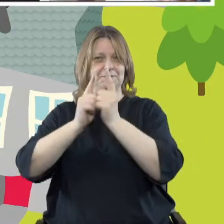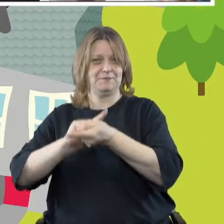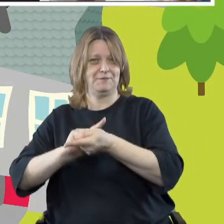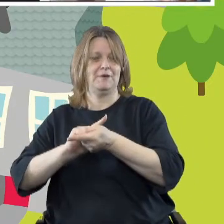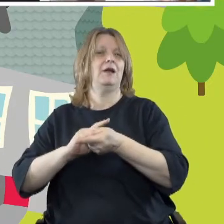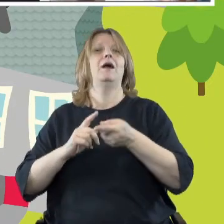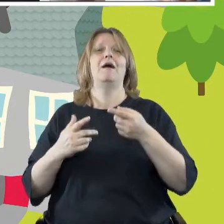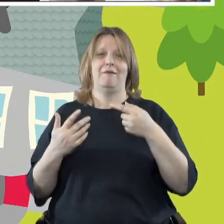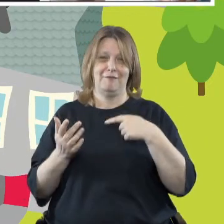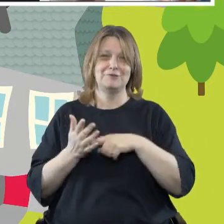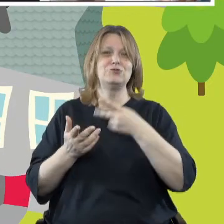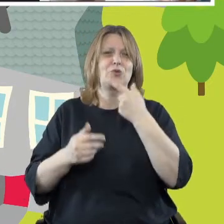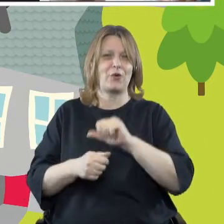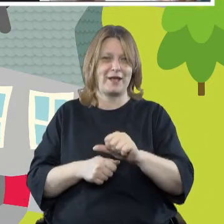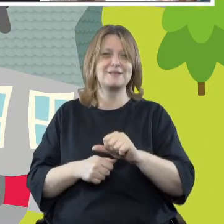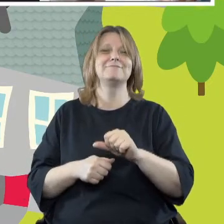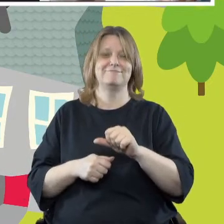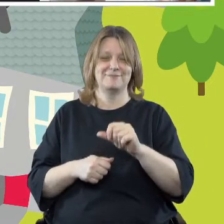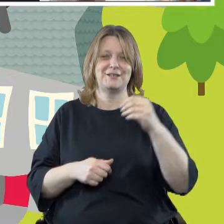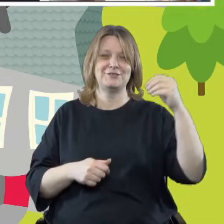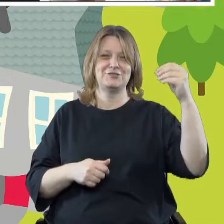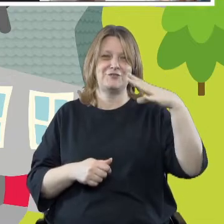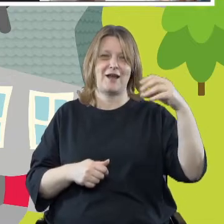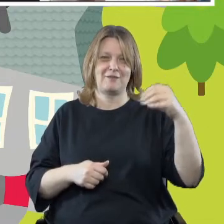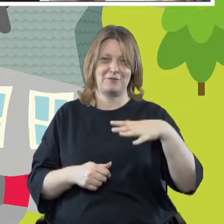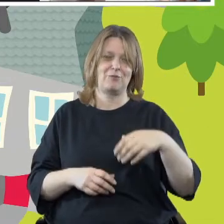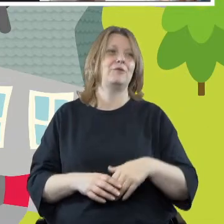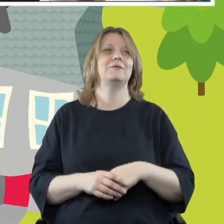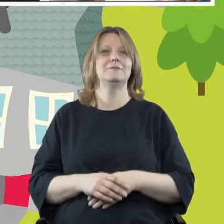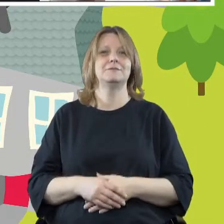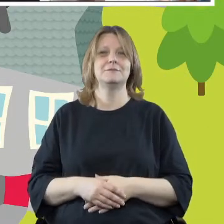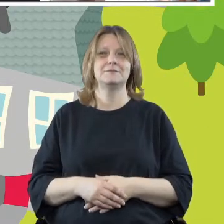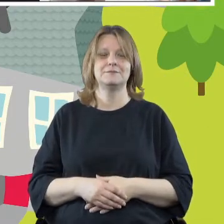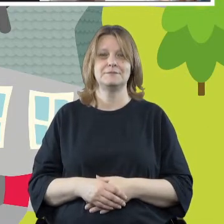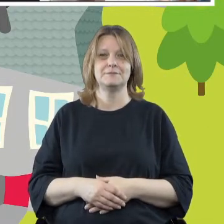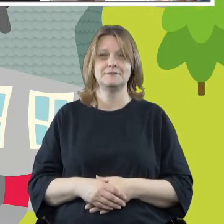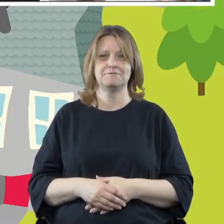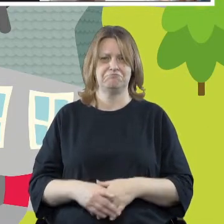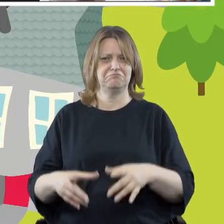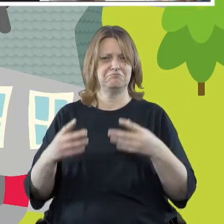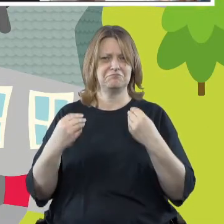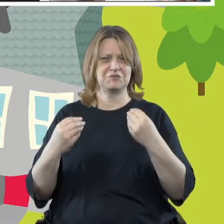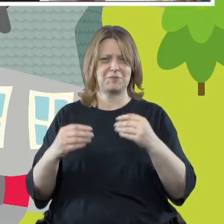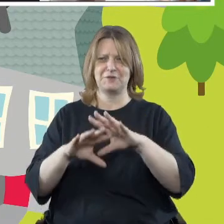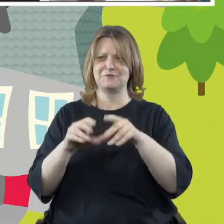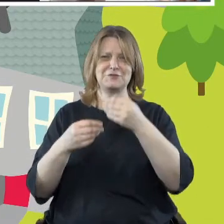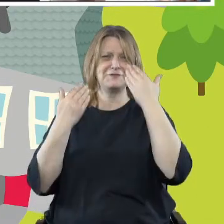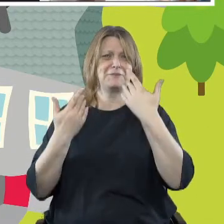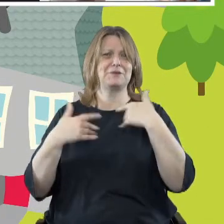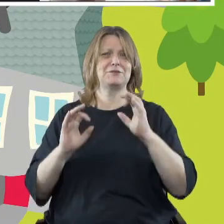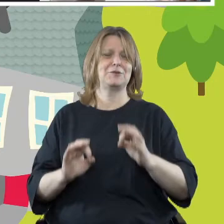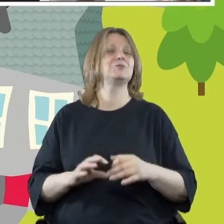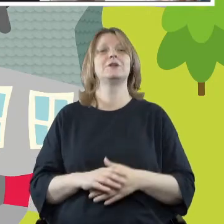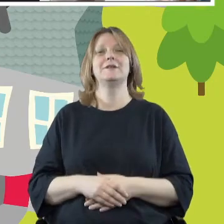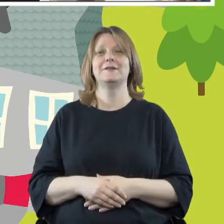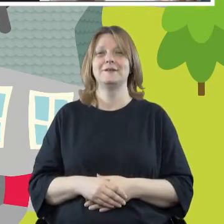Światło. Takie jak tutaj mamy, tak? Semafor, światło drogowe. Pięknie. Znakomicie. Też wszyscy wiedzą, wszyscy